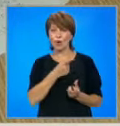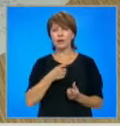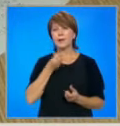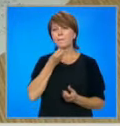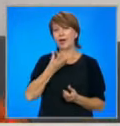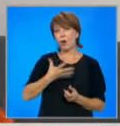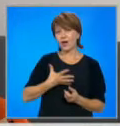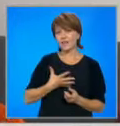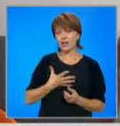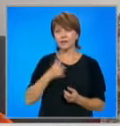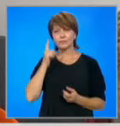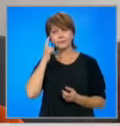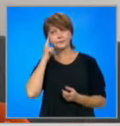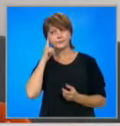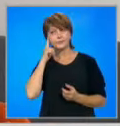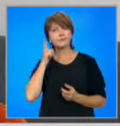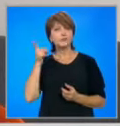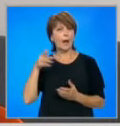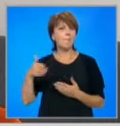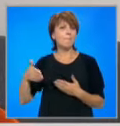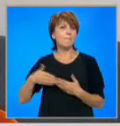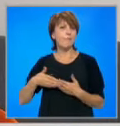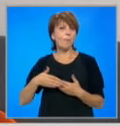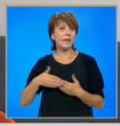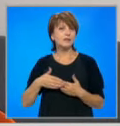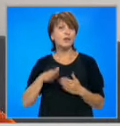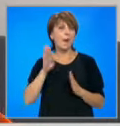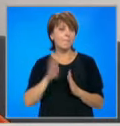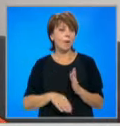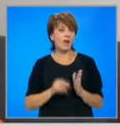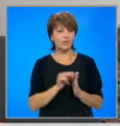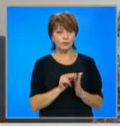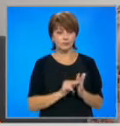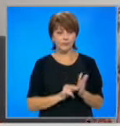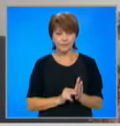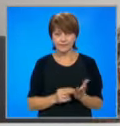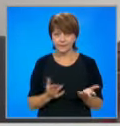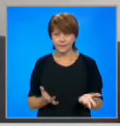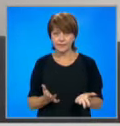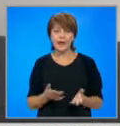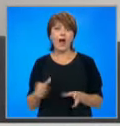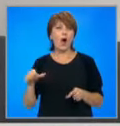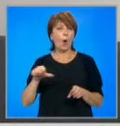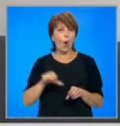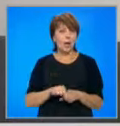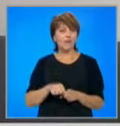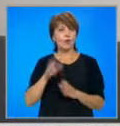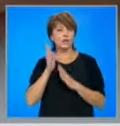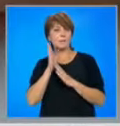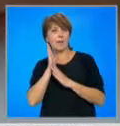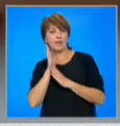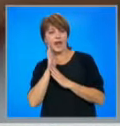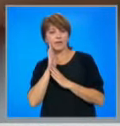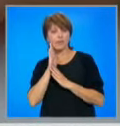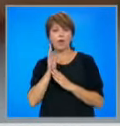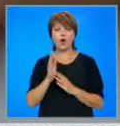и по-насметка. Значи нощувките приблизително около 180 евро. Горивото предполагам,